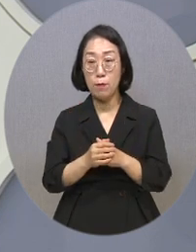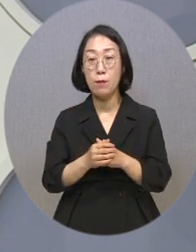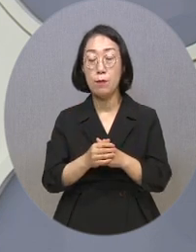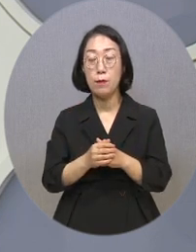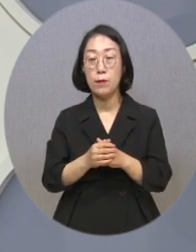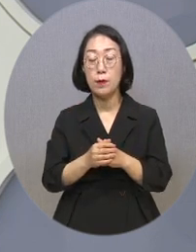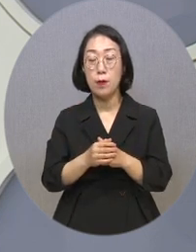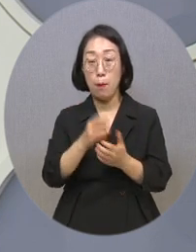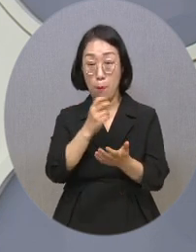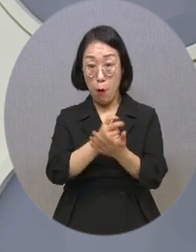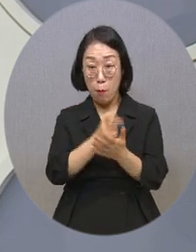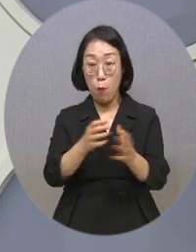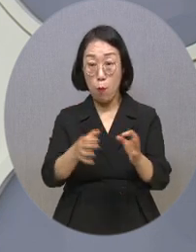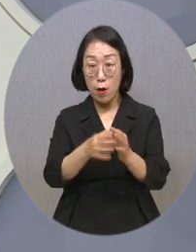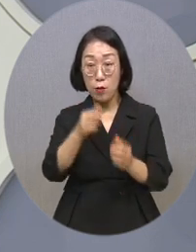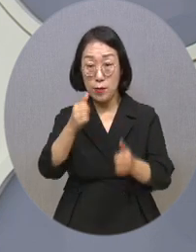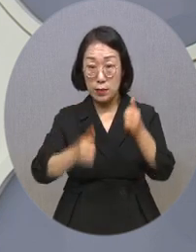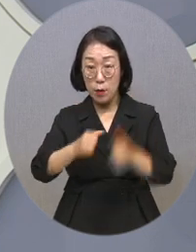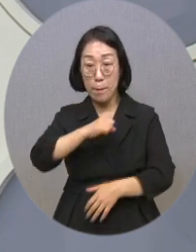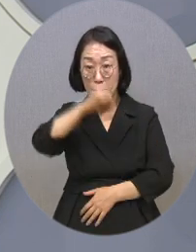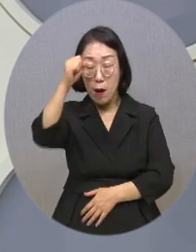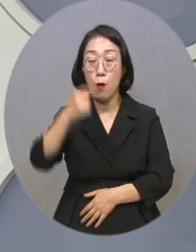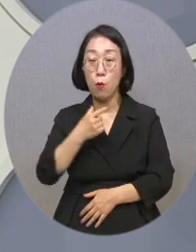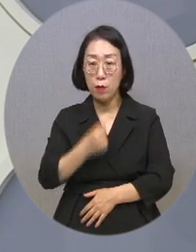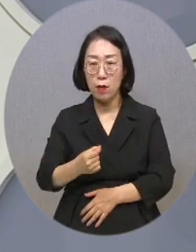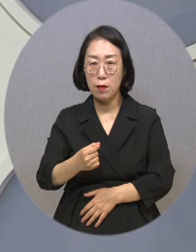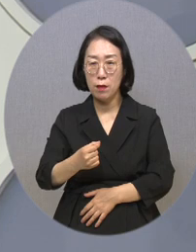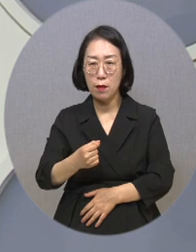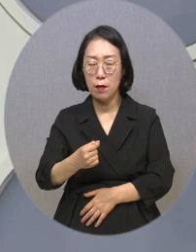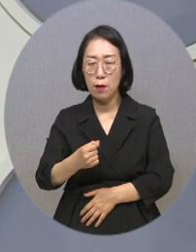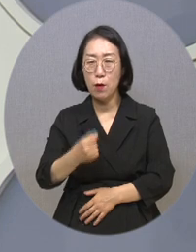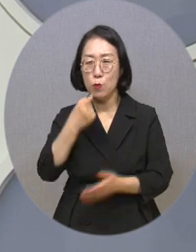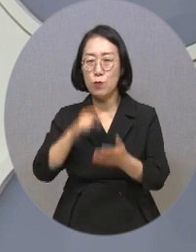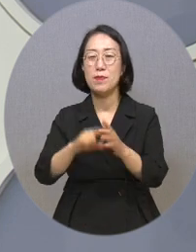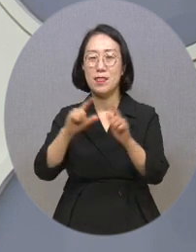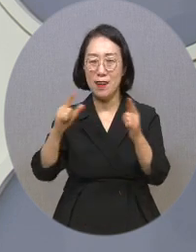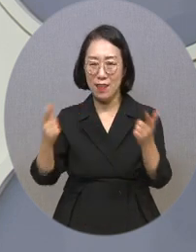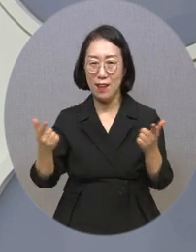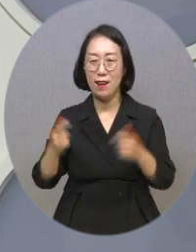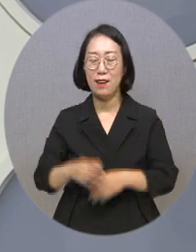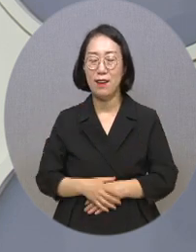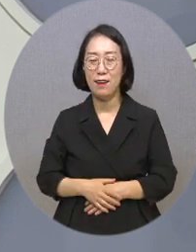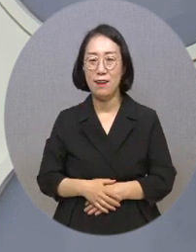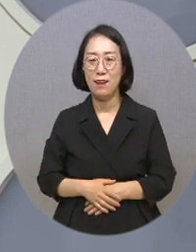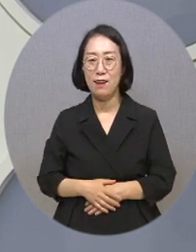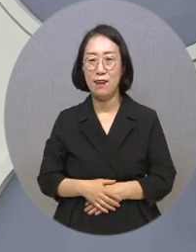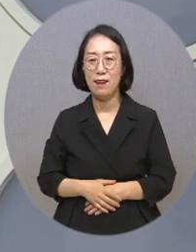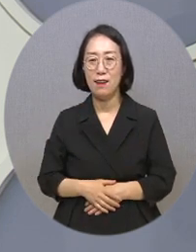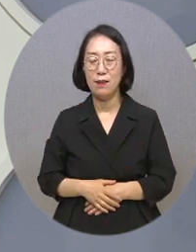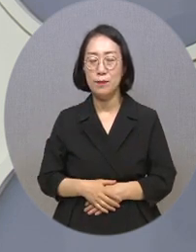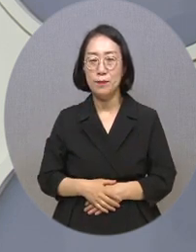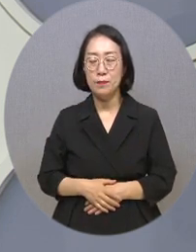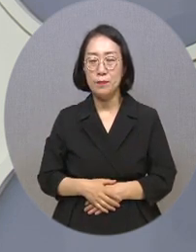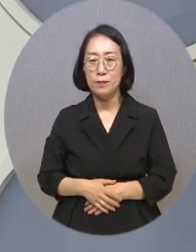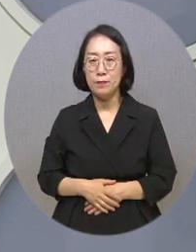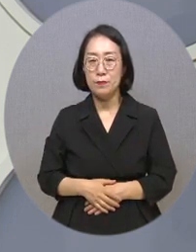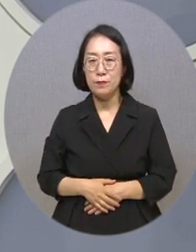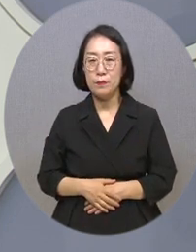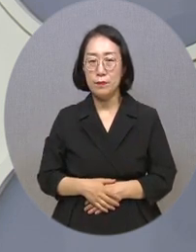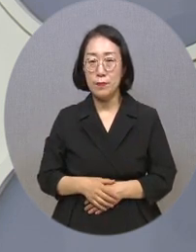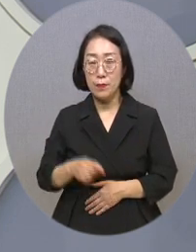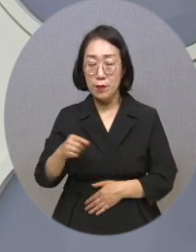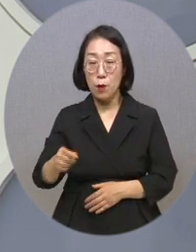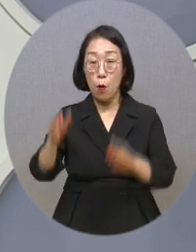뭐 여의치 않았습니다. 근데 그거에 그래서 저기 그걸